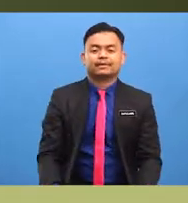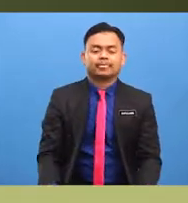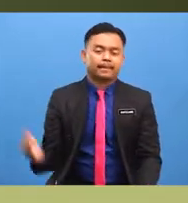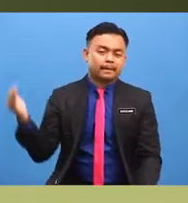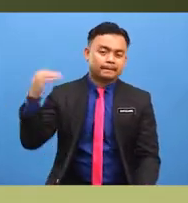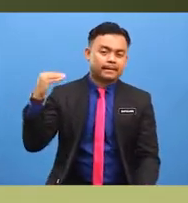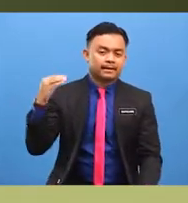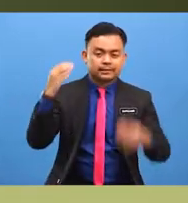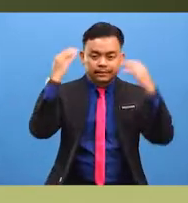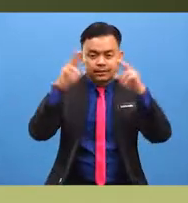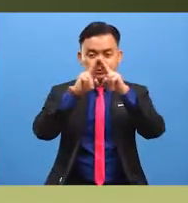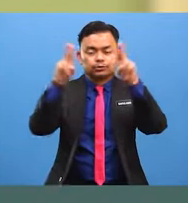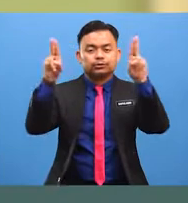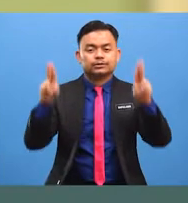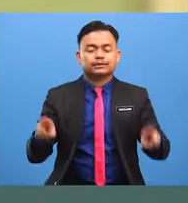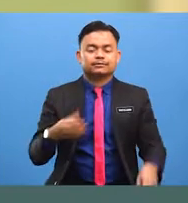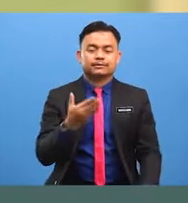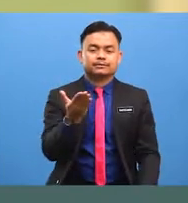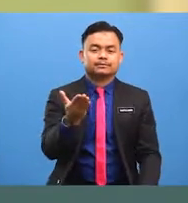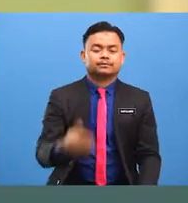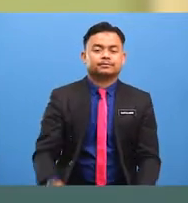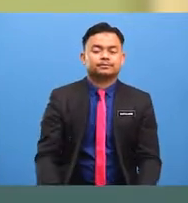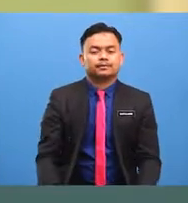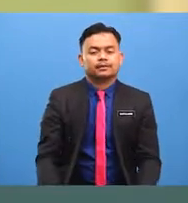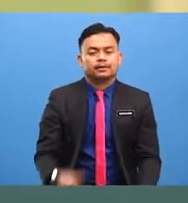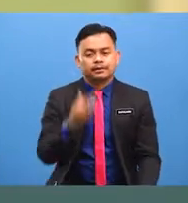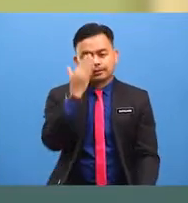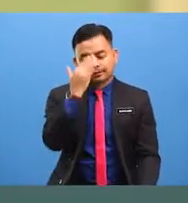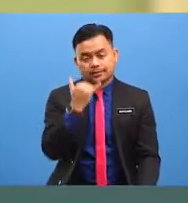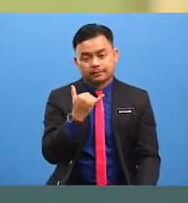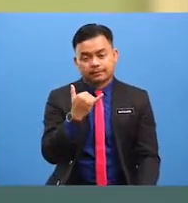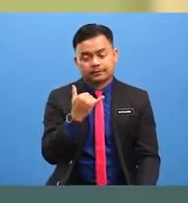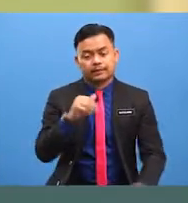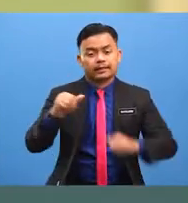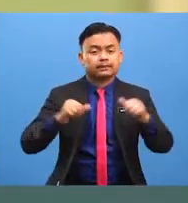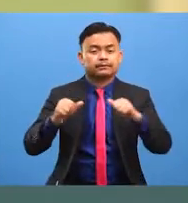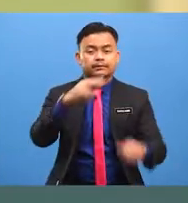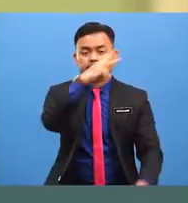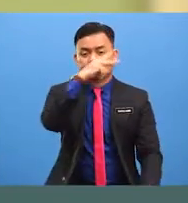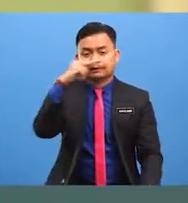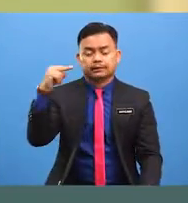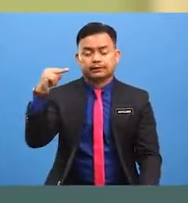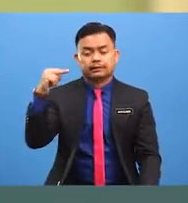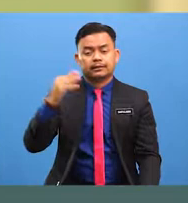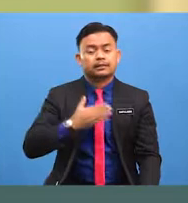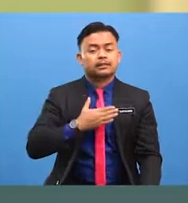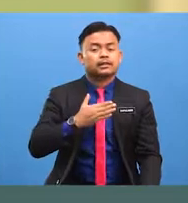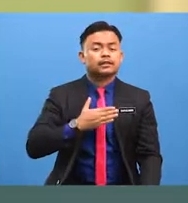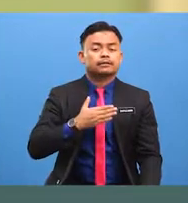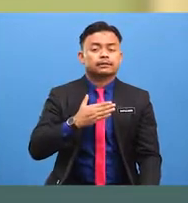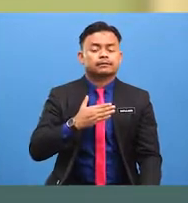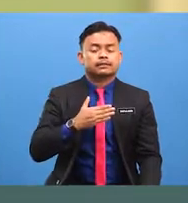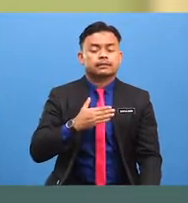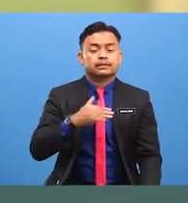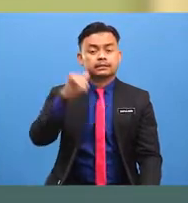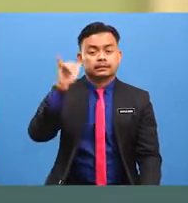Mari cikgu uji kamu. Mengapa agaknya aktiviti berenang mempunyai kadar pernafasan yang